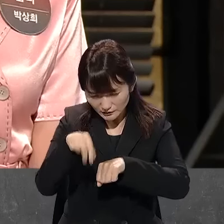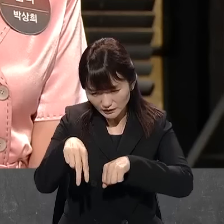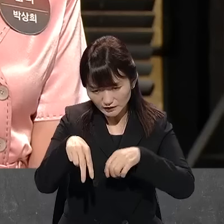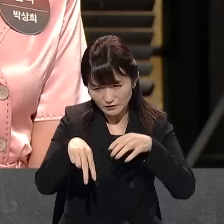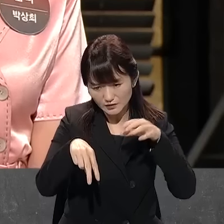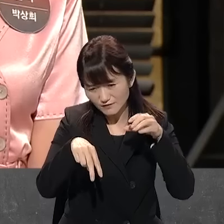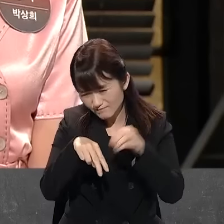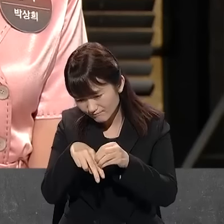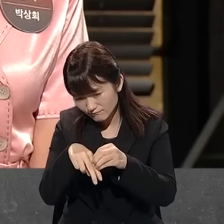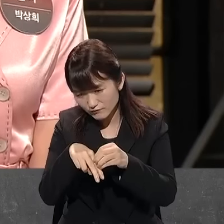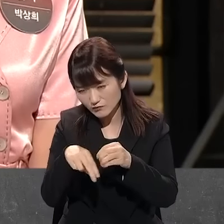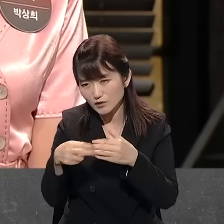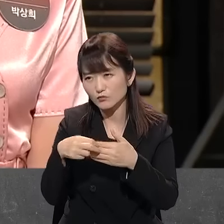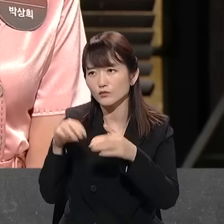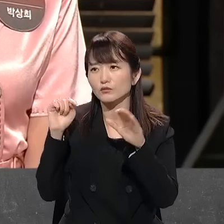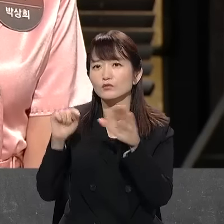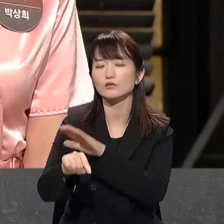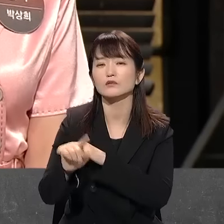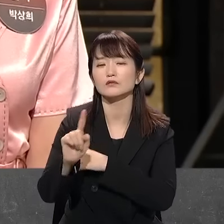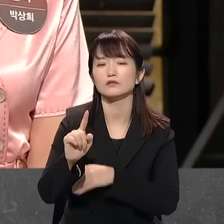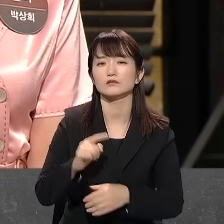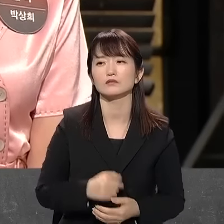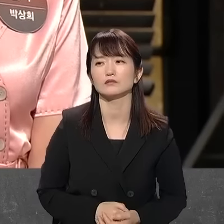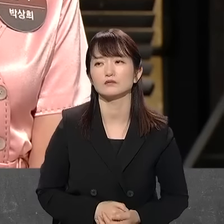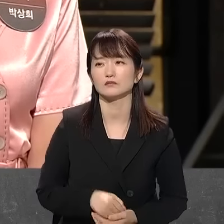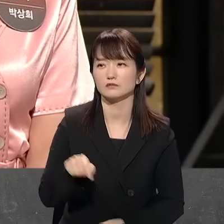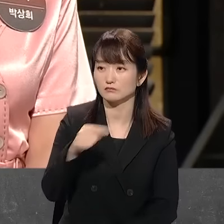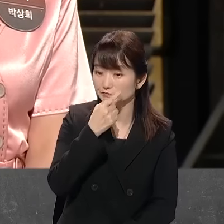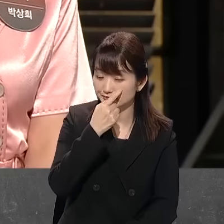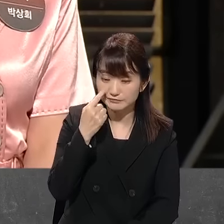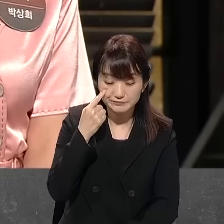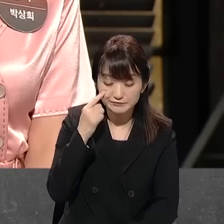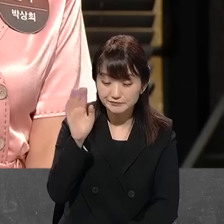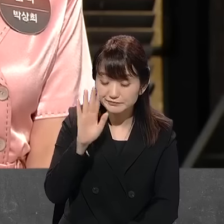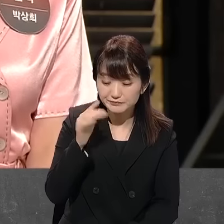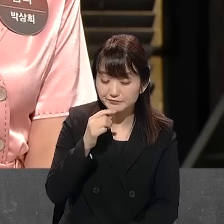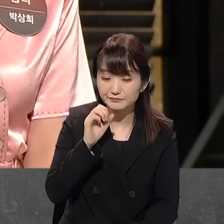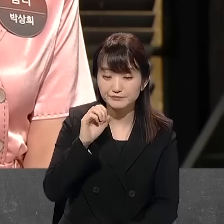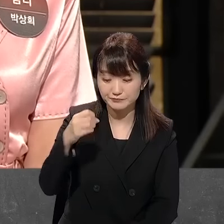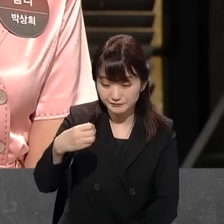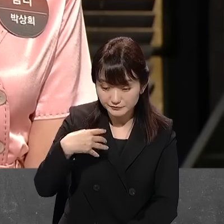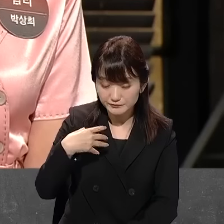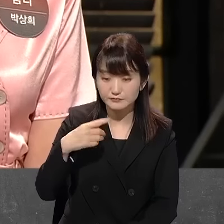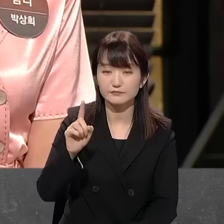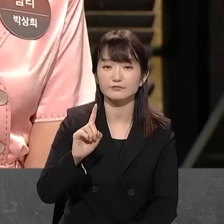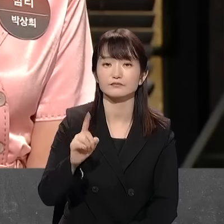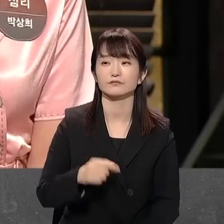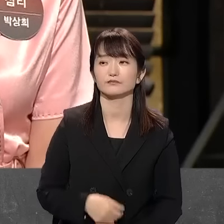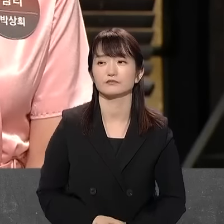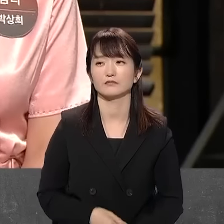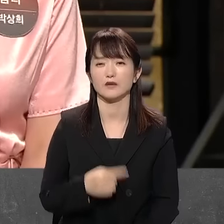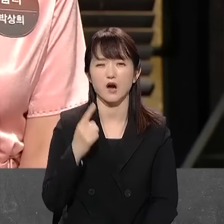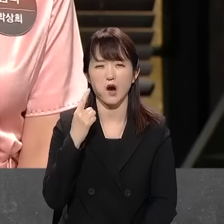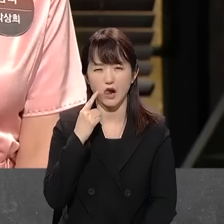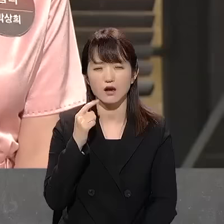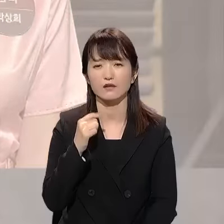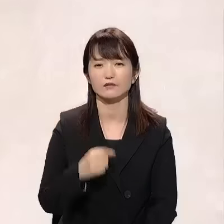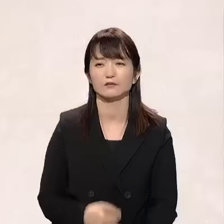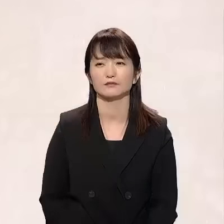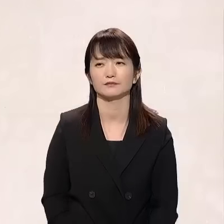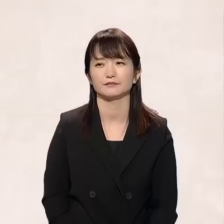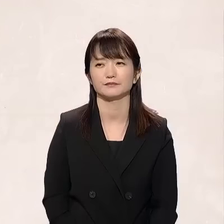병원 가서 이랬잖아요 그러니까요 사실 그 부분은 확인하지 않고 얘기했다고 해도 어쨌든 거짓말을 한 부분인